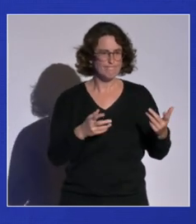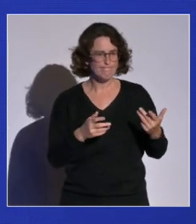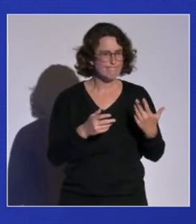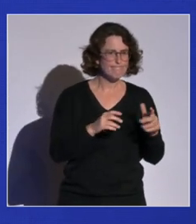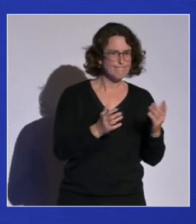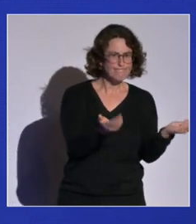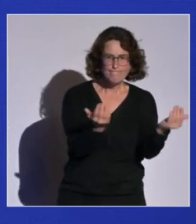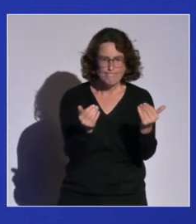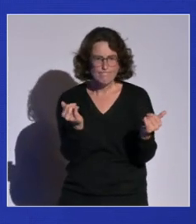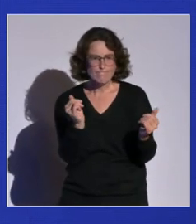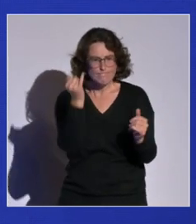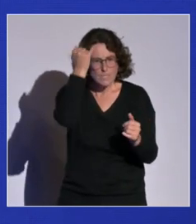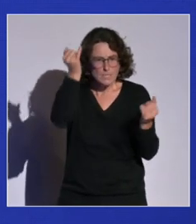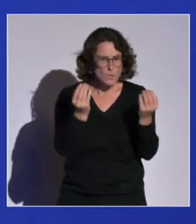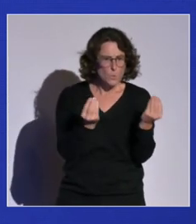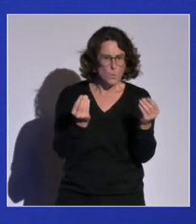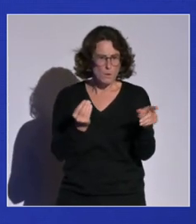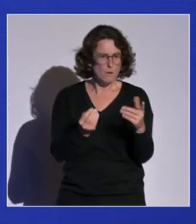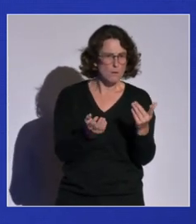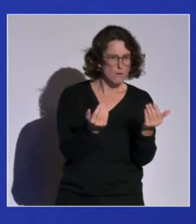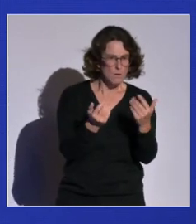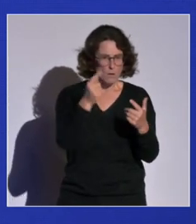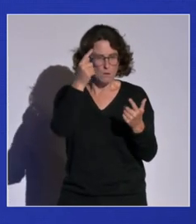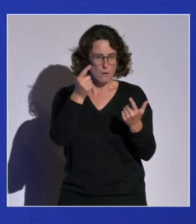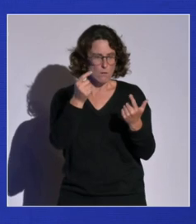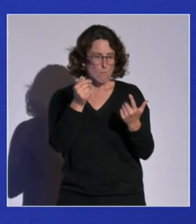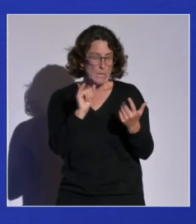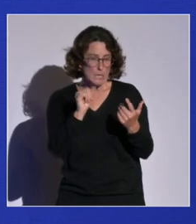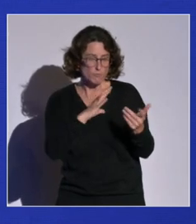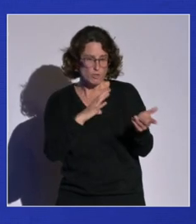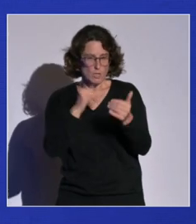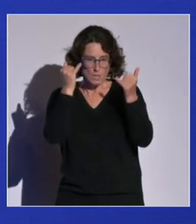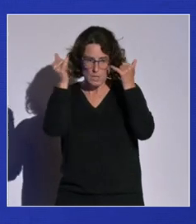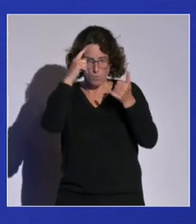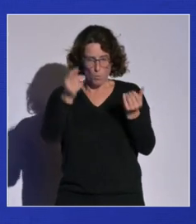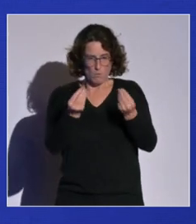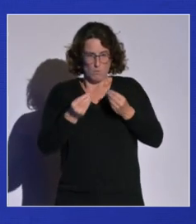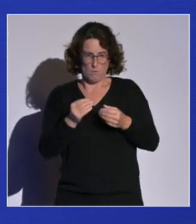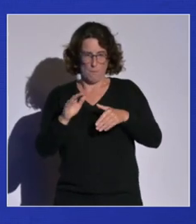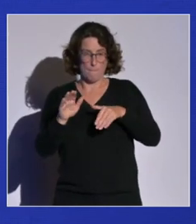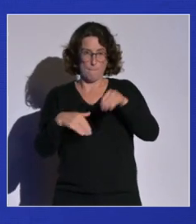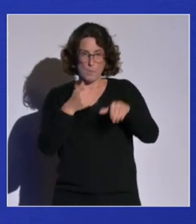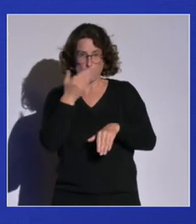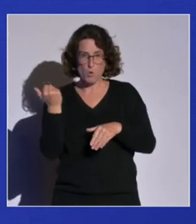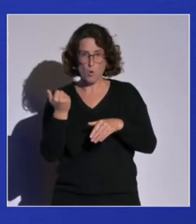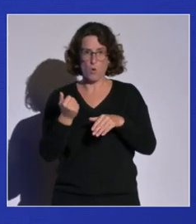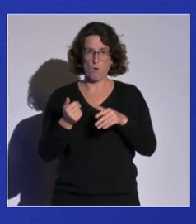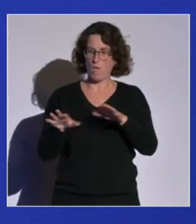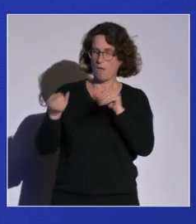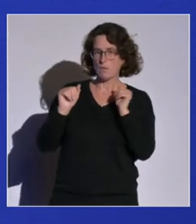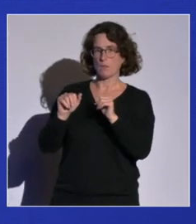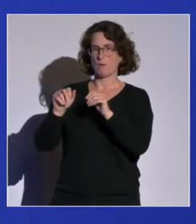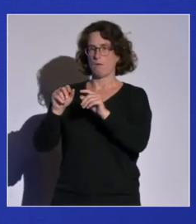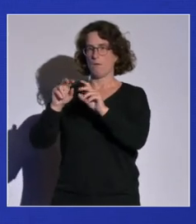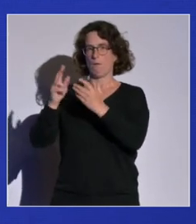idées pour que ça marche mieux, sans qu'on leur oppose constamment la circulaire, la norme, l'obligation,